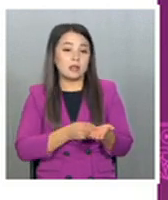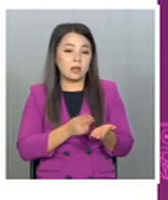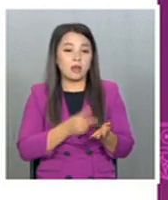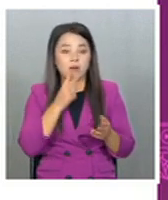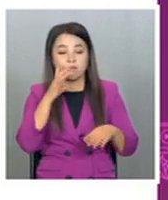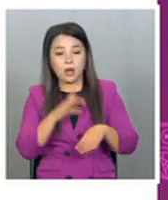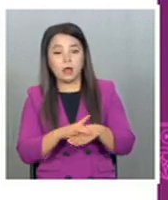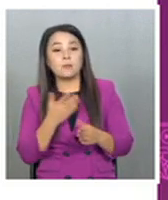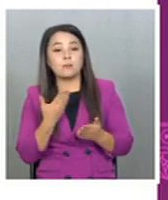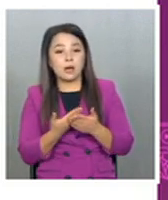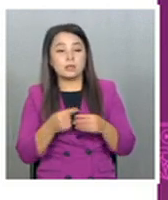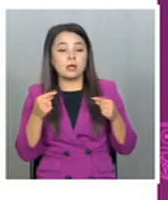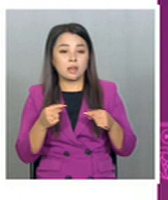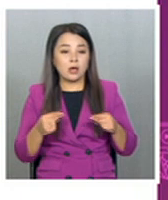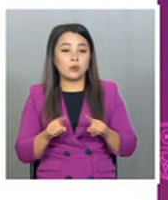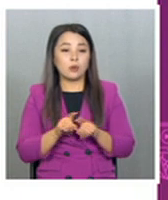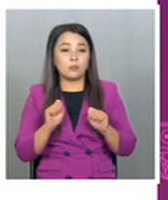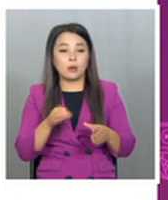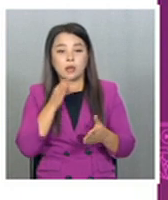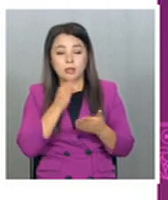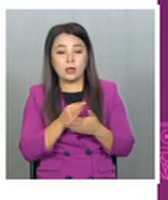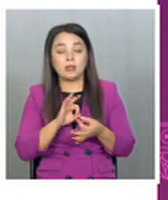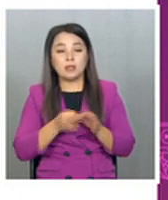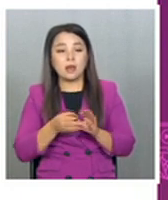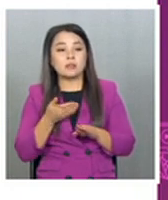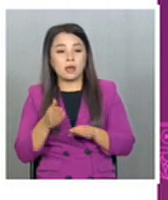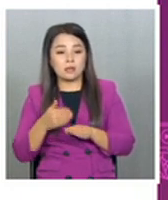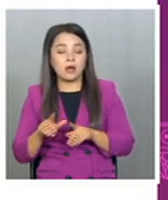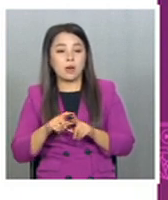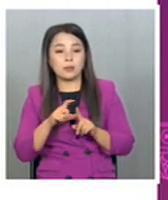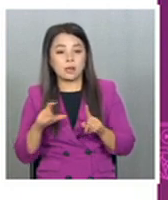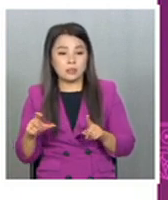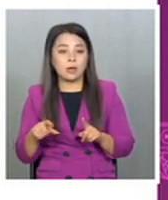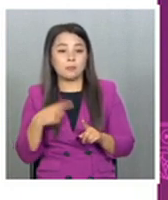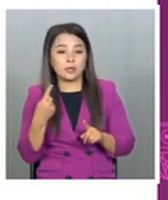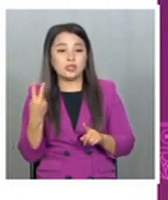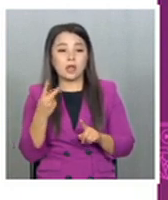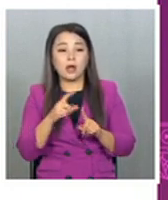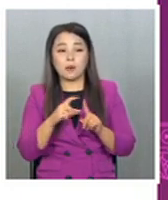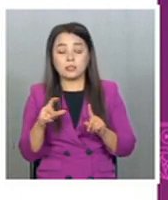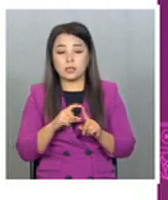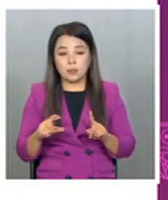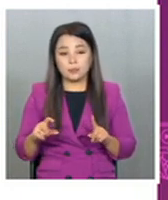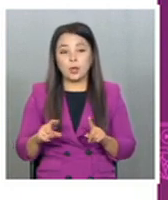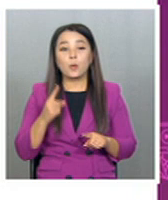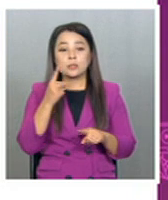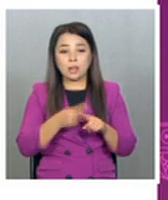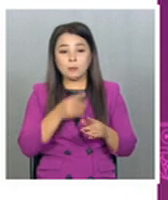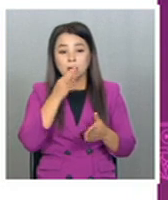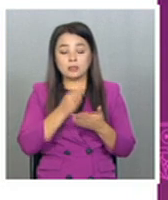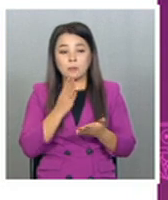фактілер, мысалдар, нақтылаулар болуы мүмкін. Детальды абзацтар. Бірінші-екінші абзацта қосыламын